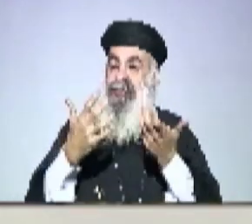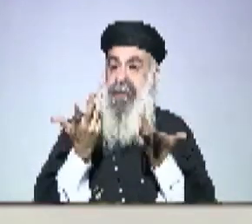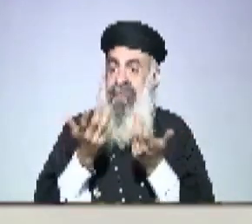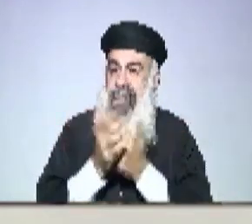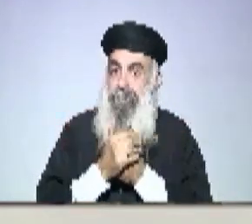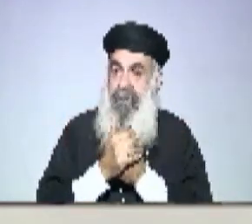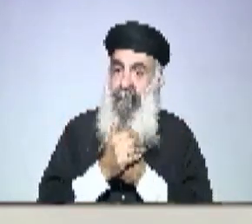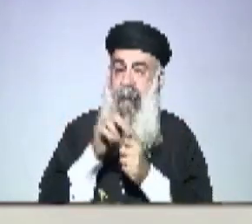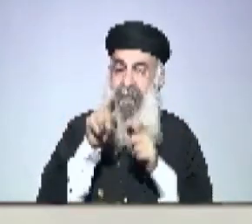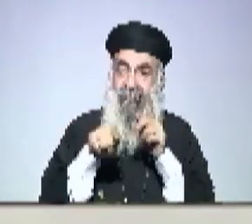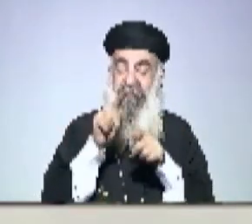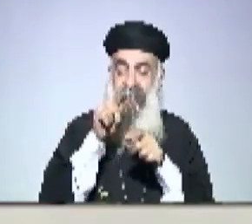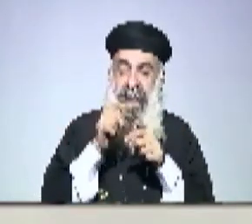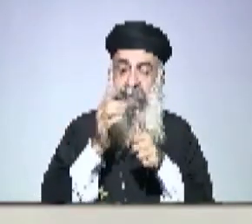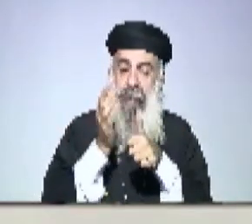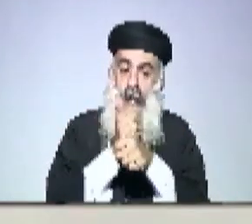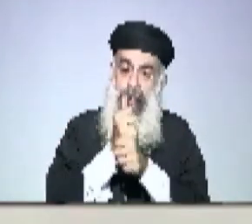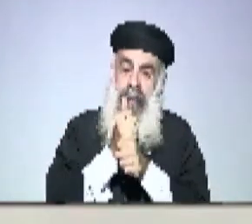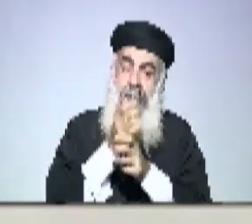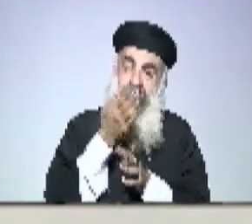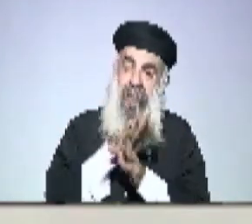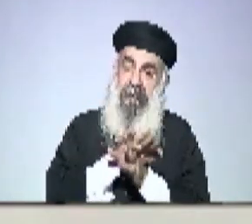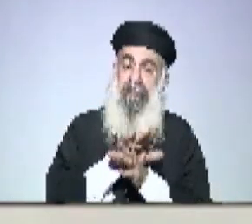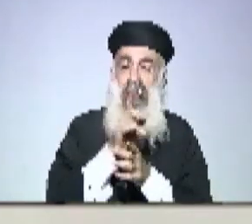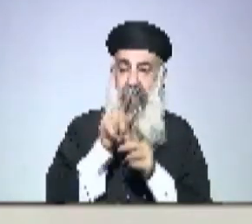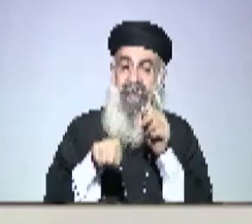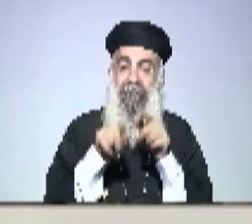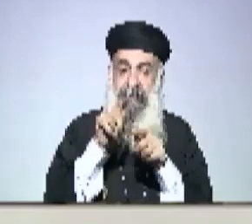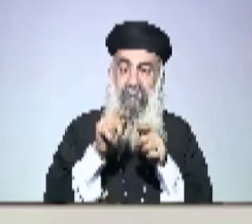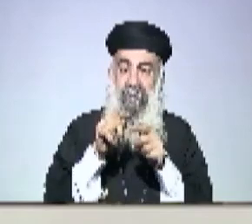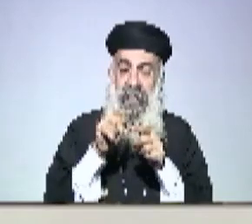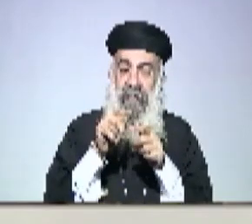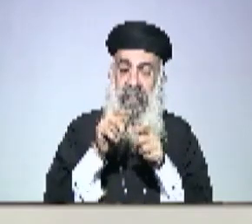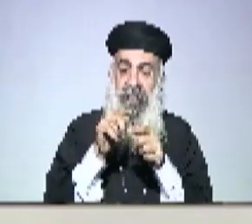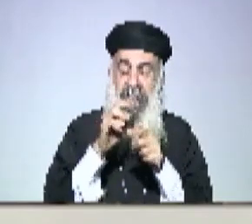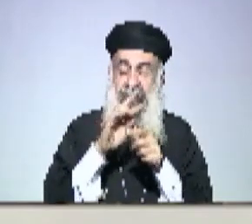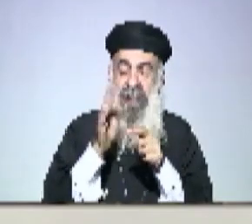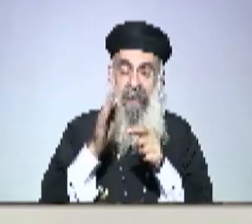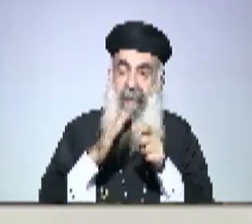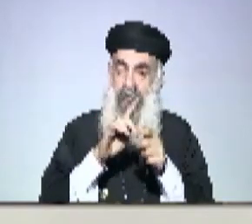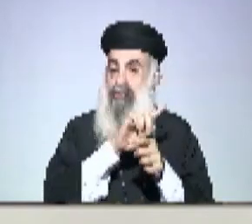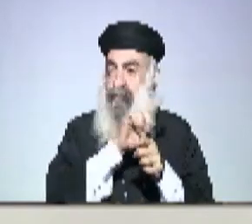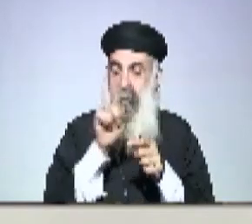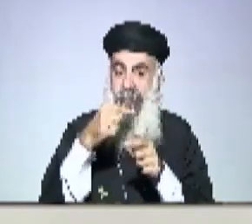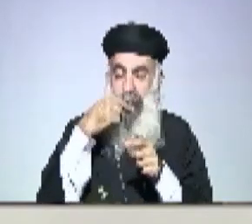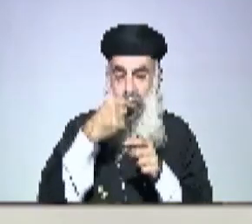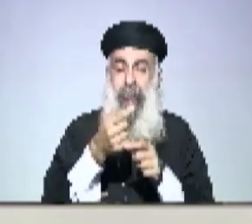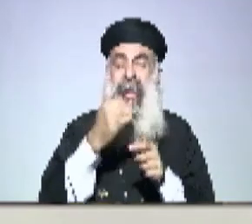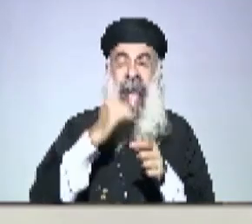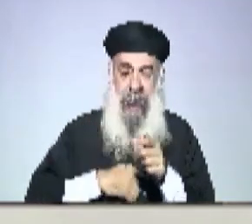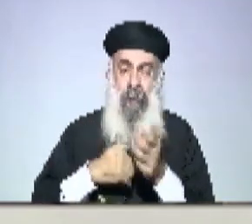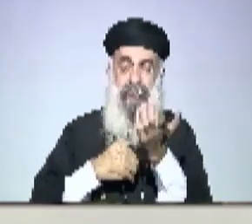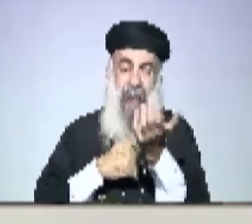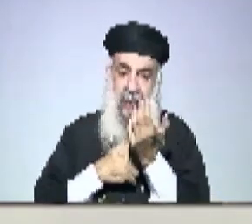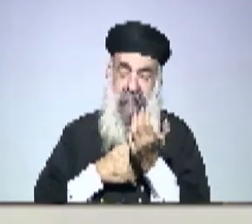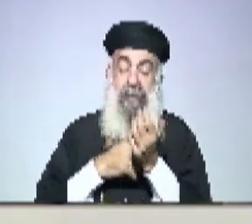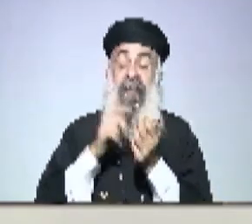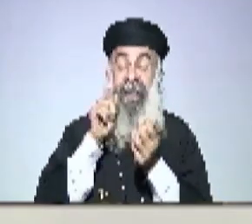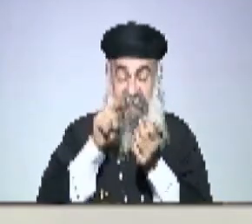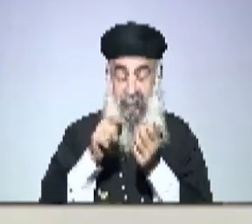بعض الارامل تبقى عينها مليانه ومش ممكن تطلب من الكنيسه بس